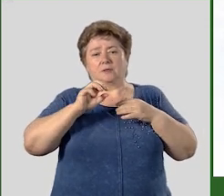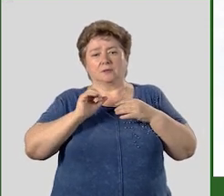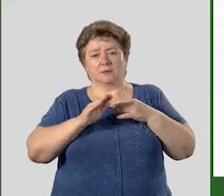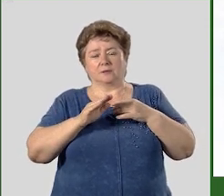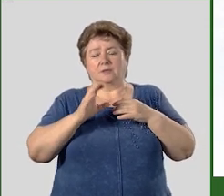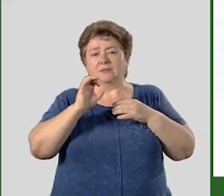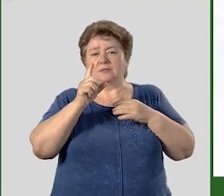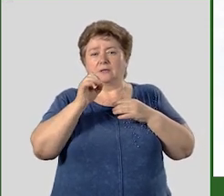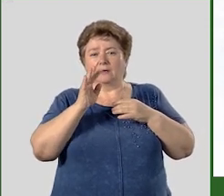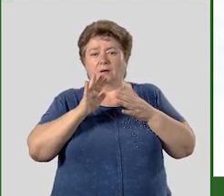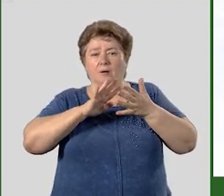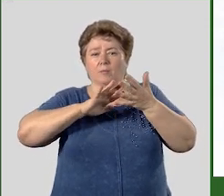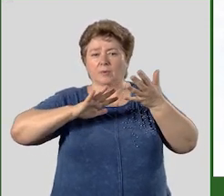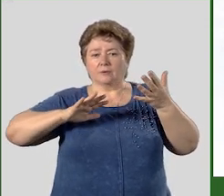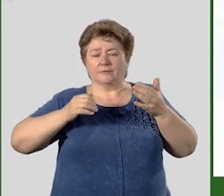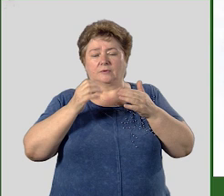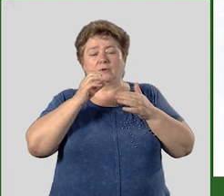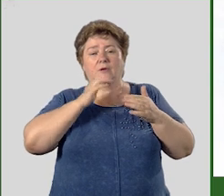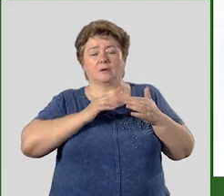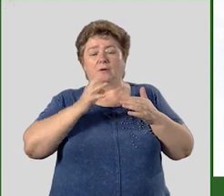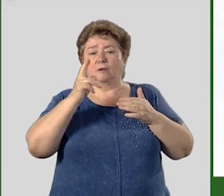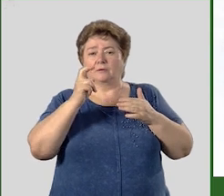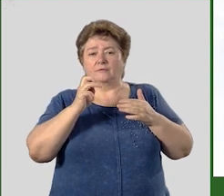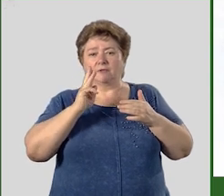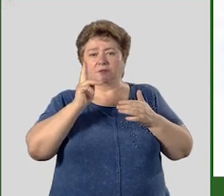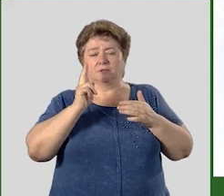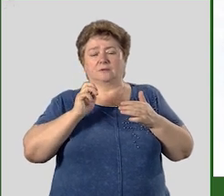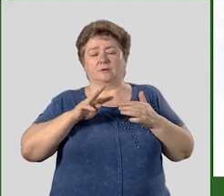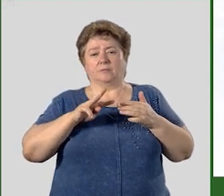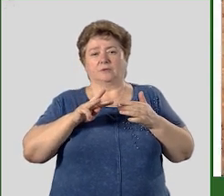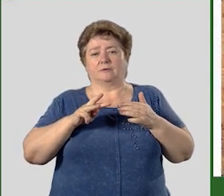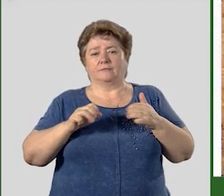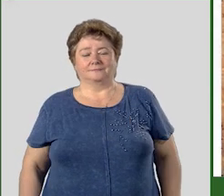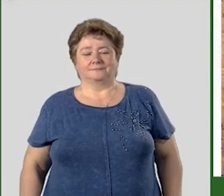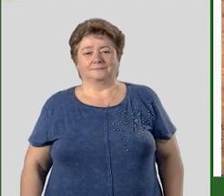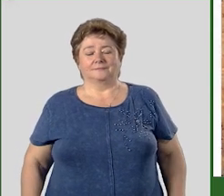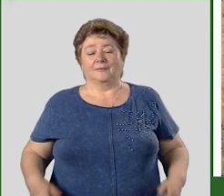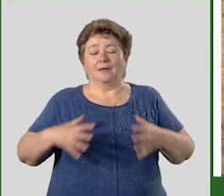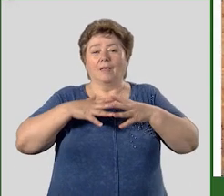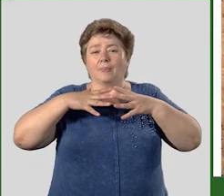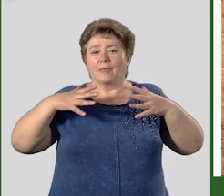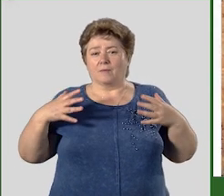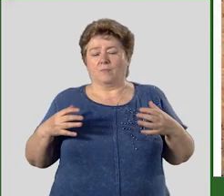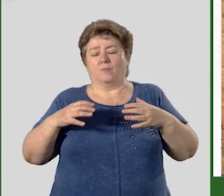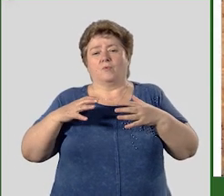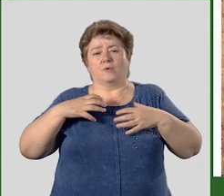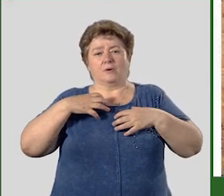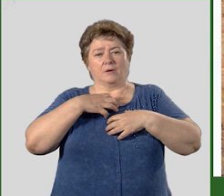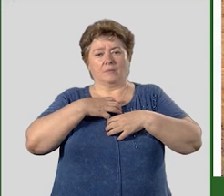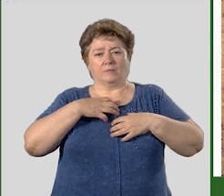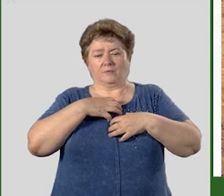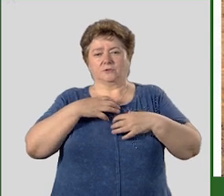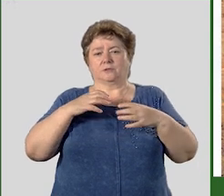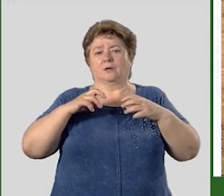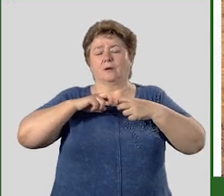лет Сахара продвинулась на юг на 200 километров. Наиболее остро эта